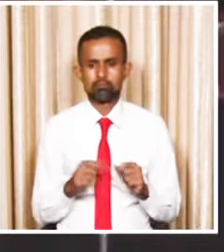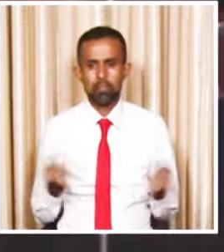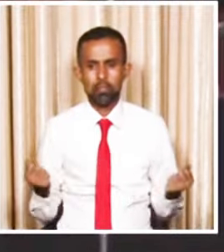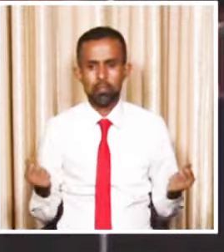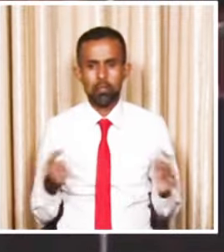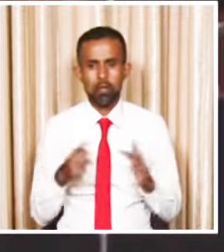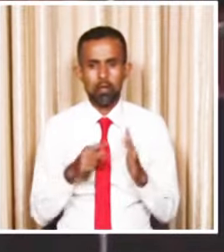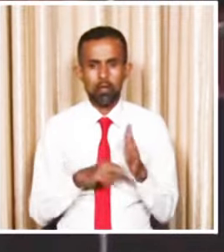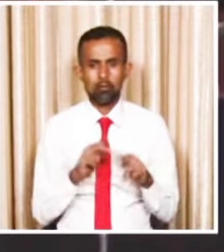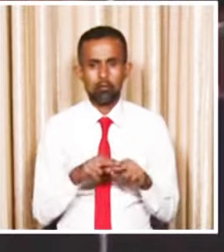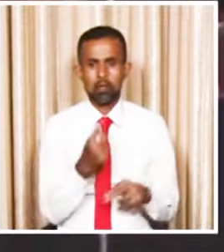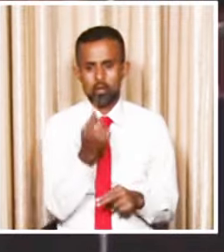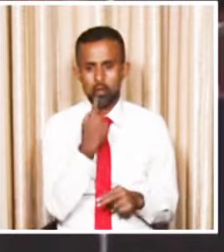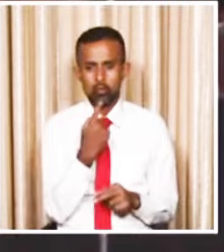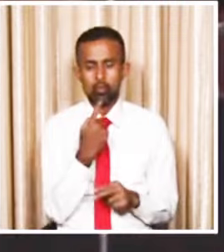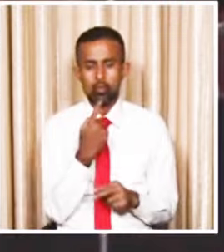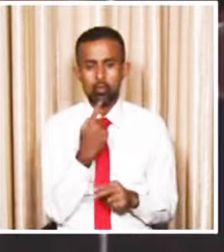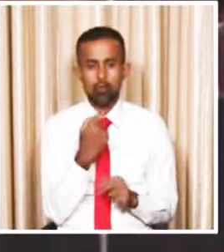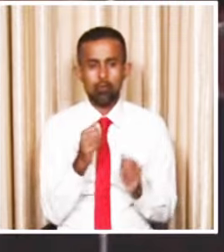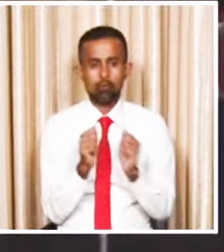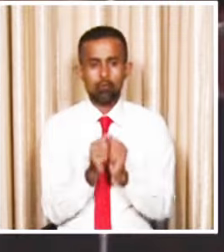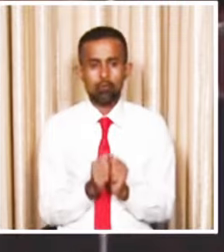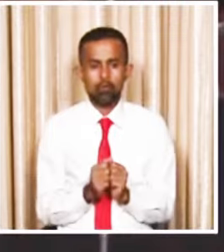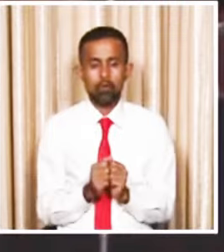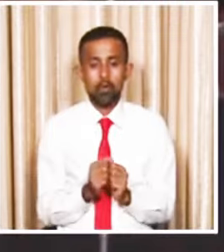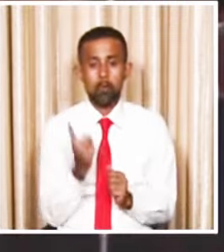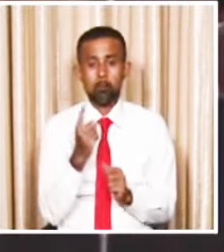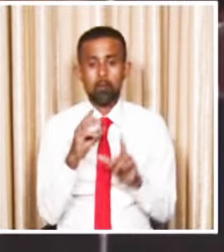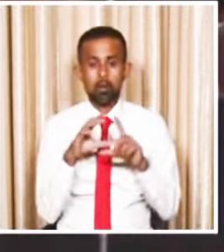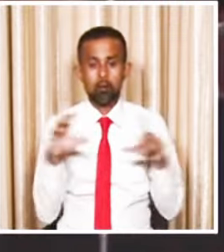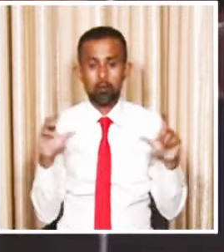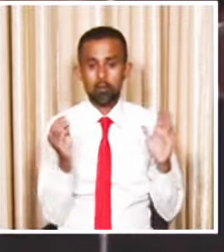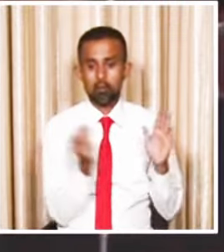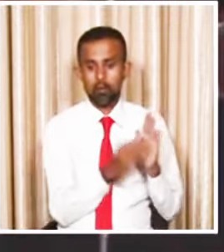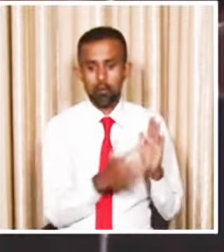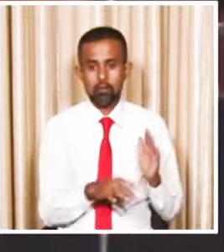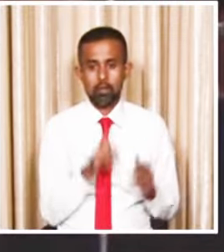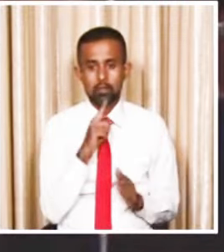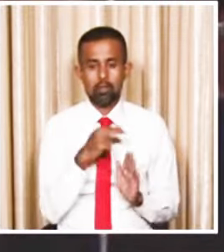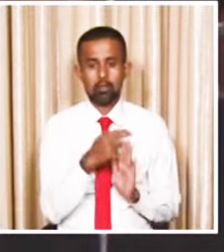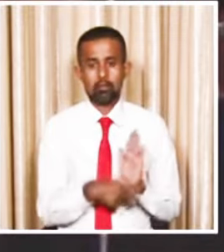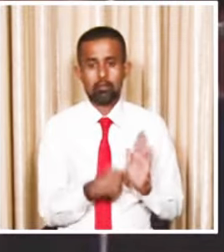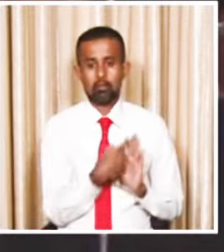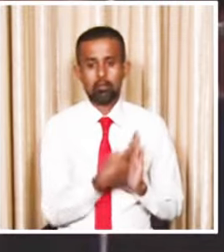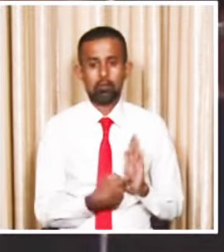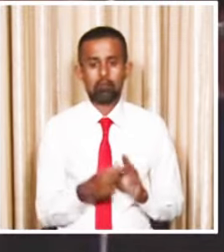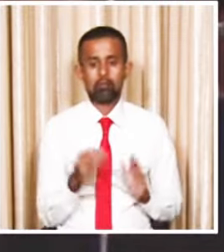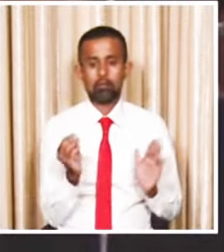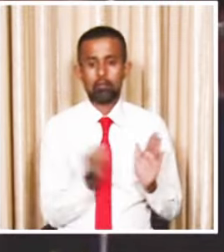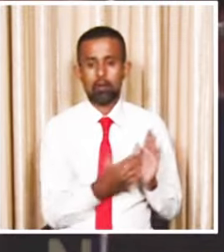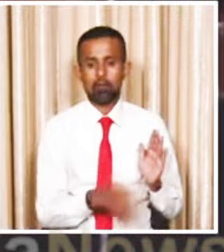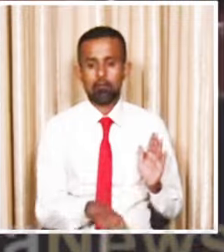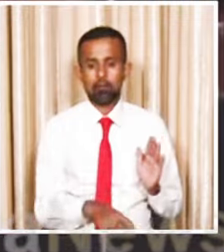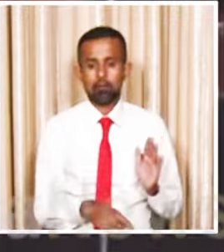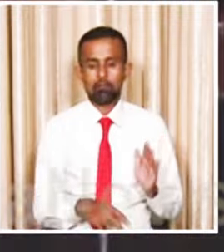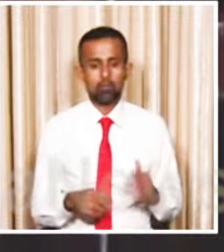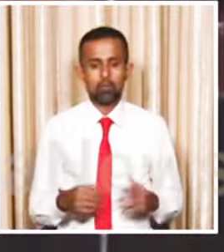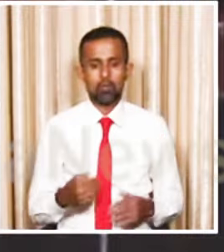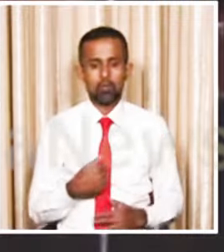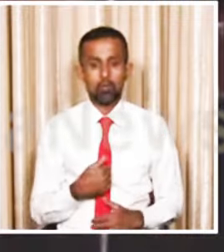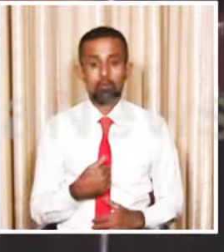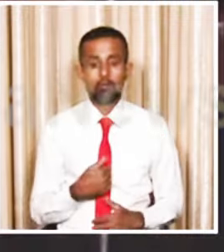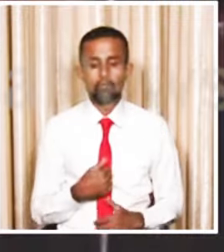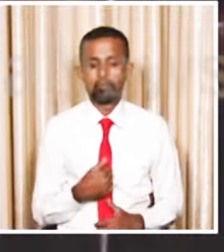තියෙන IMF එකෙන් දුන්න ඉලක්ක ටිකක් මේ පනතේ පළවෙනි පරිච්ඡේදය දාලා මේකට කියන ජාතික ප්‍රතිපත්තියක් කියලා අන්න ඒ කාරණේටයි අපි